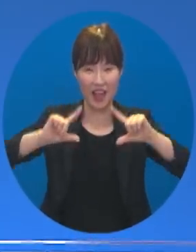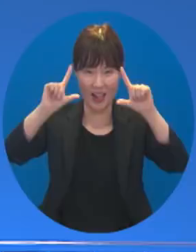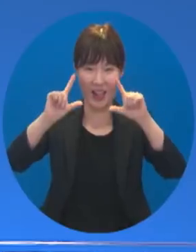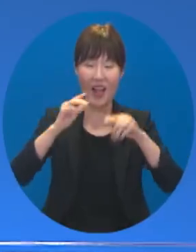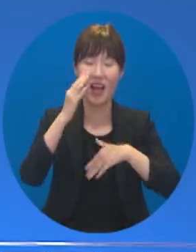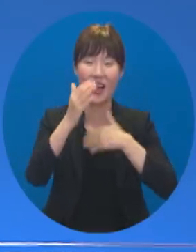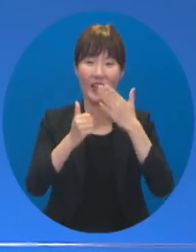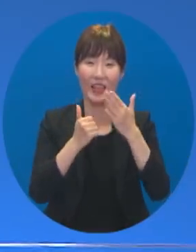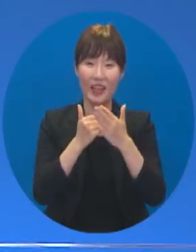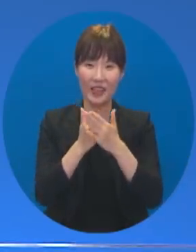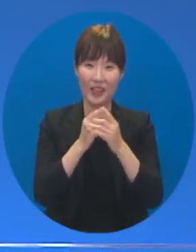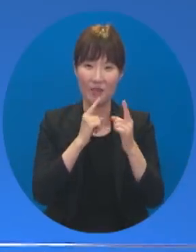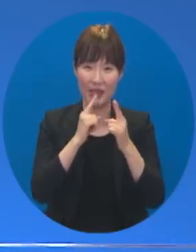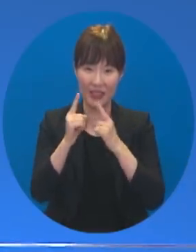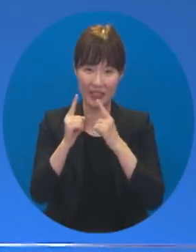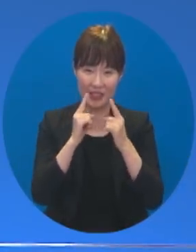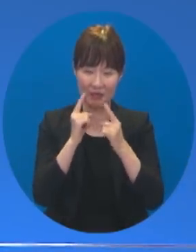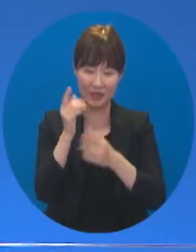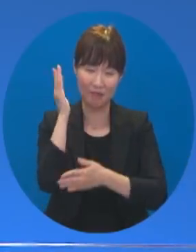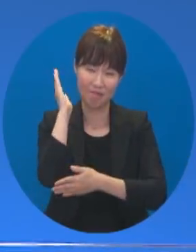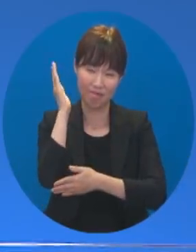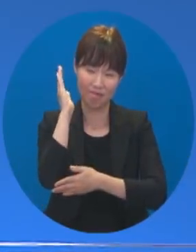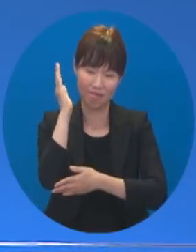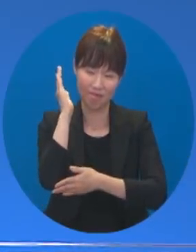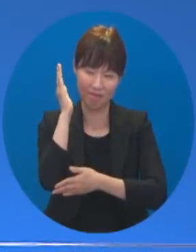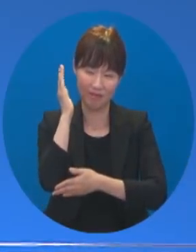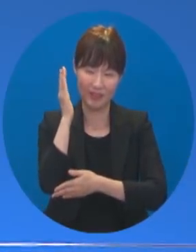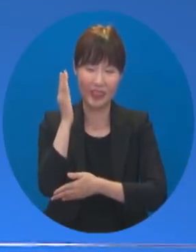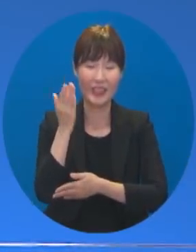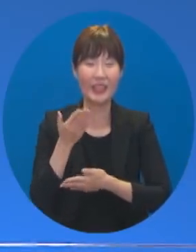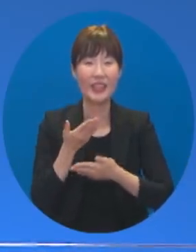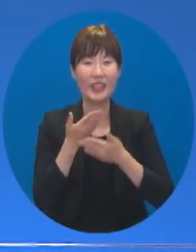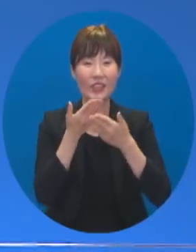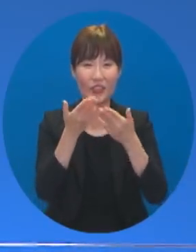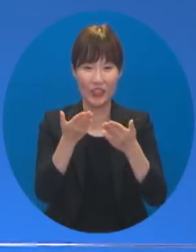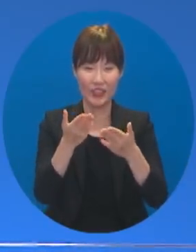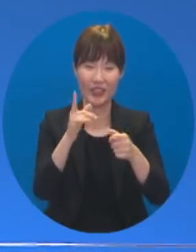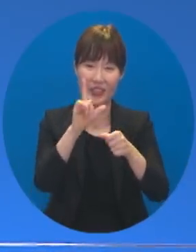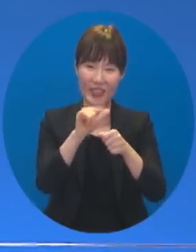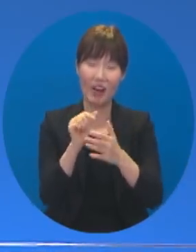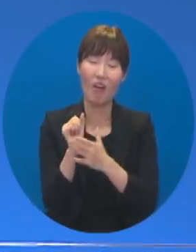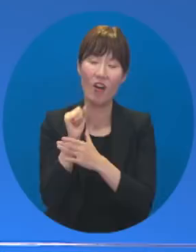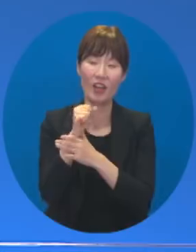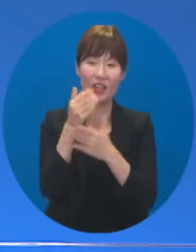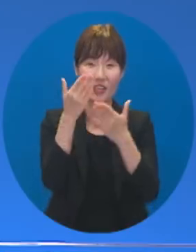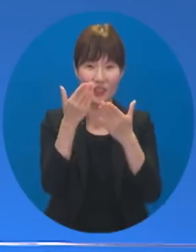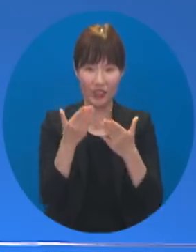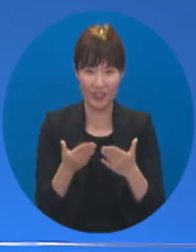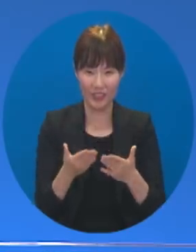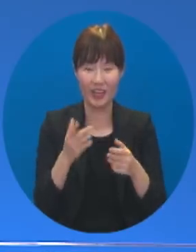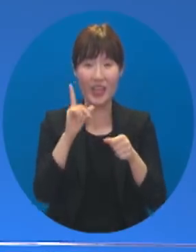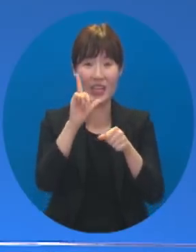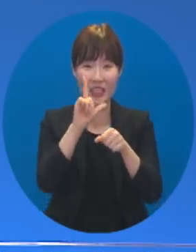말씀을 나눌 수 있게 해 주셔서 이 시간을 허락해 주셔서 이 시간에